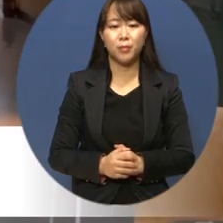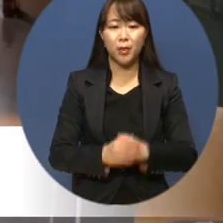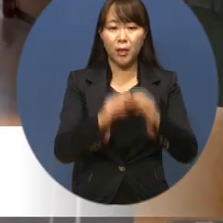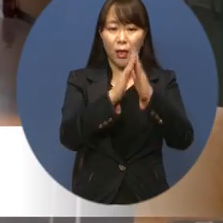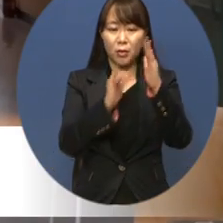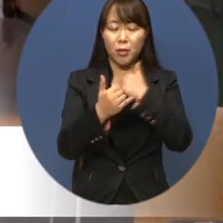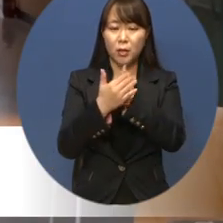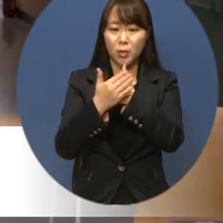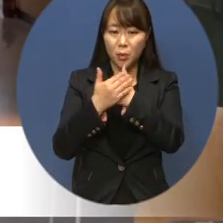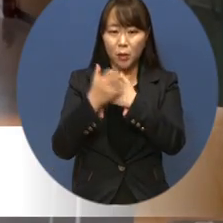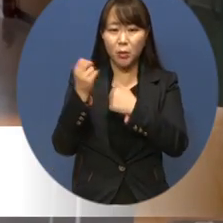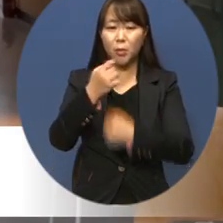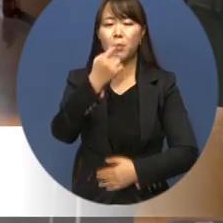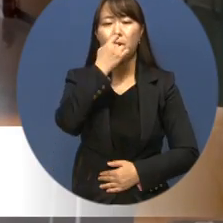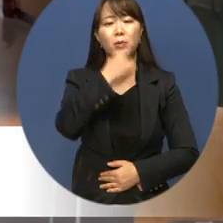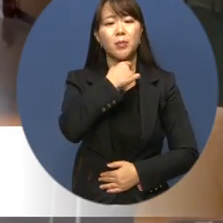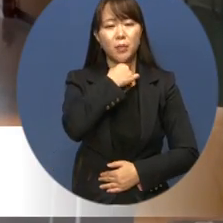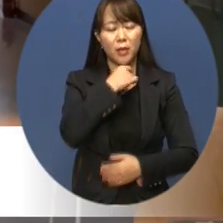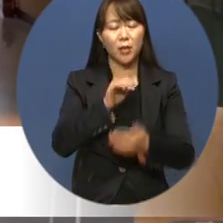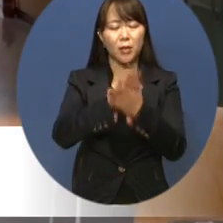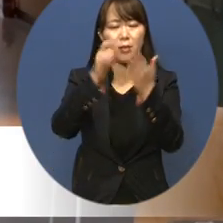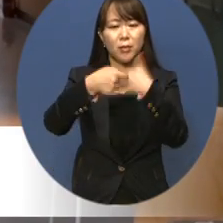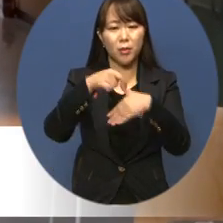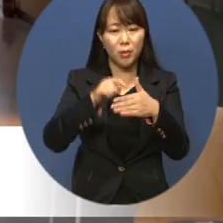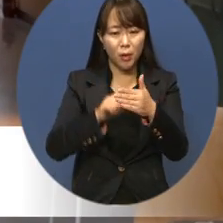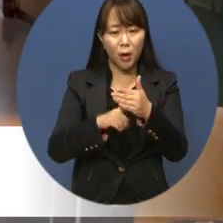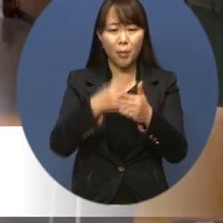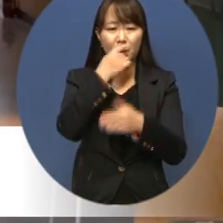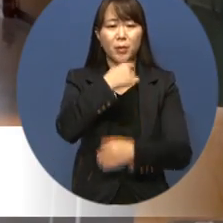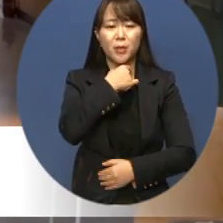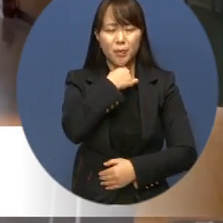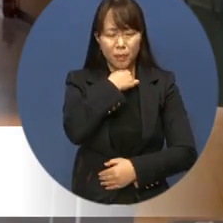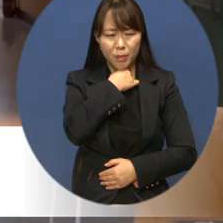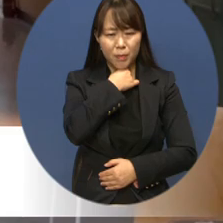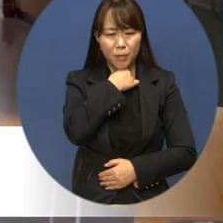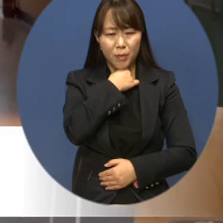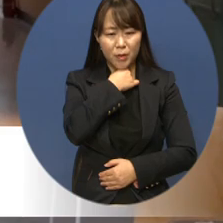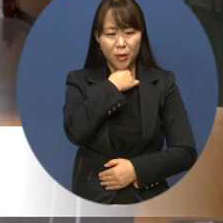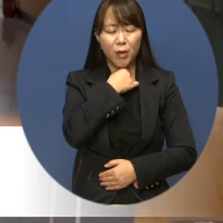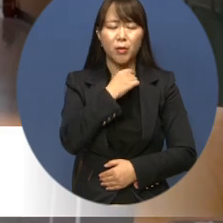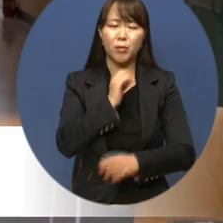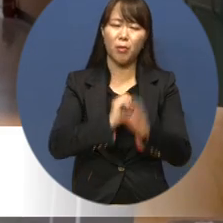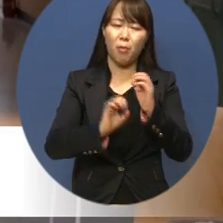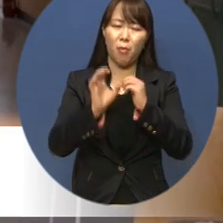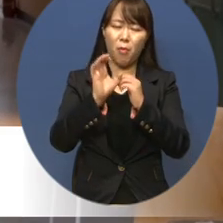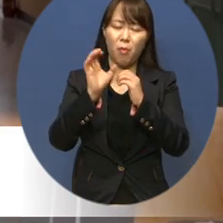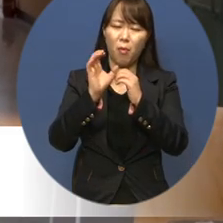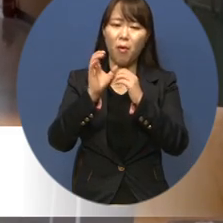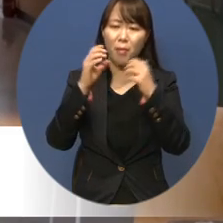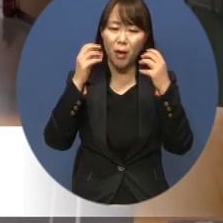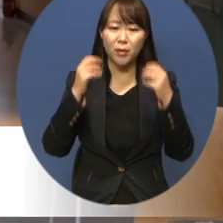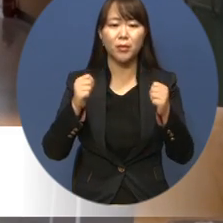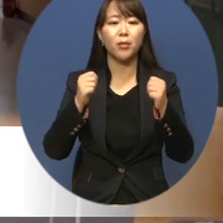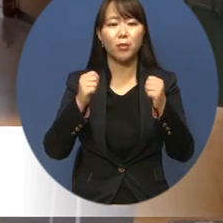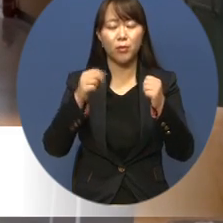가족들의 지지와 배우고 싶은 열정과 배우고 싶은 게 더